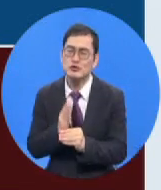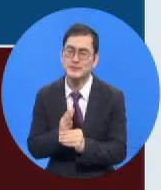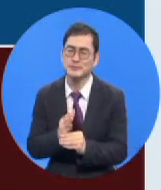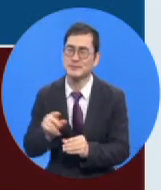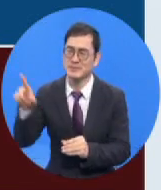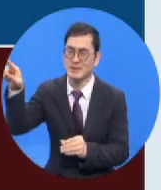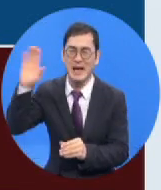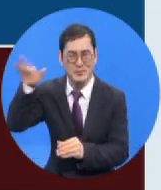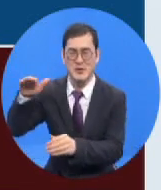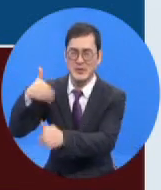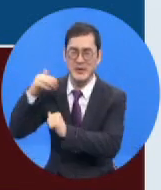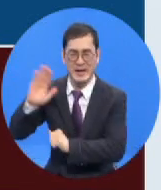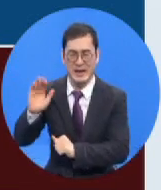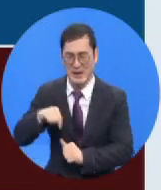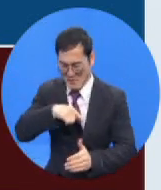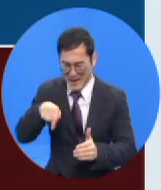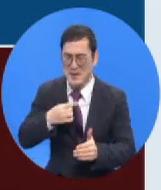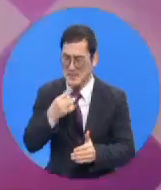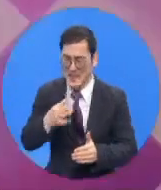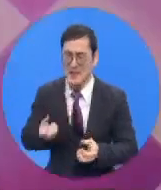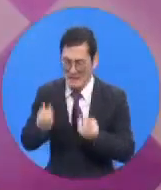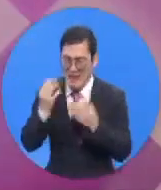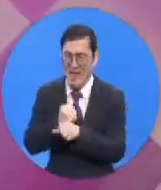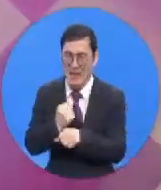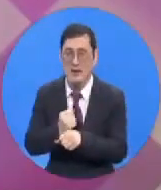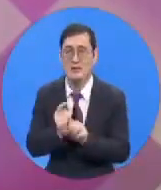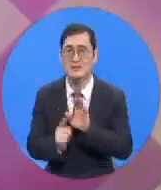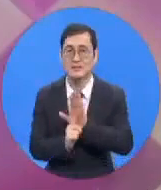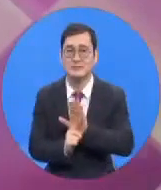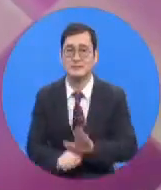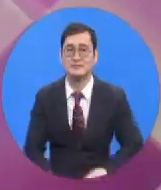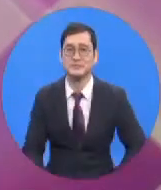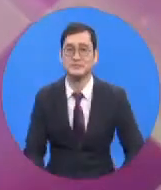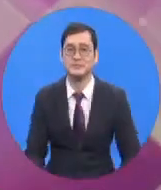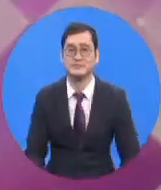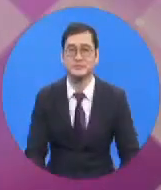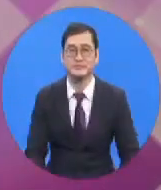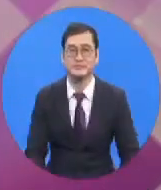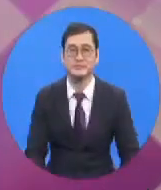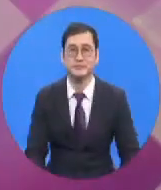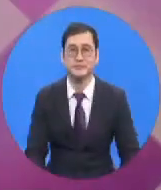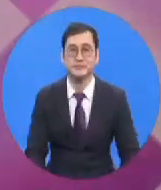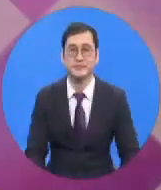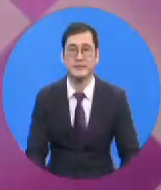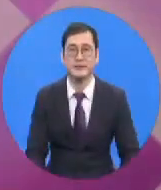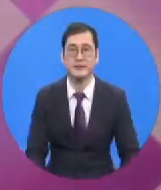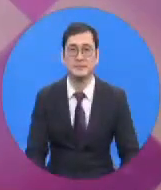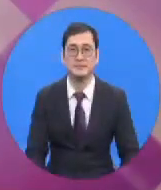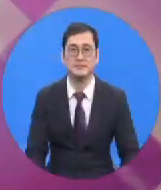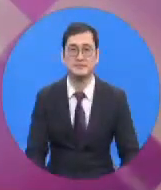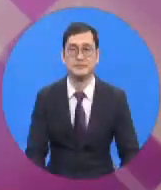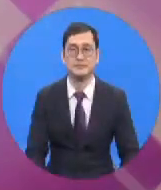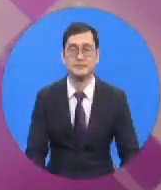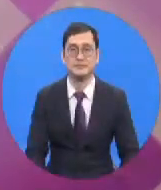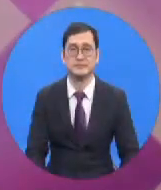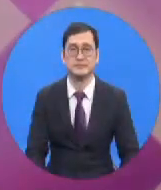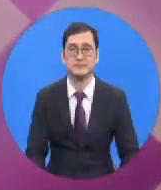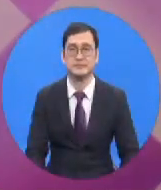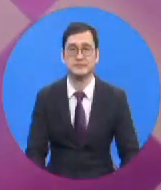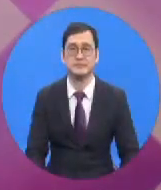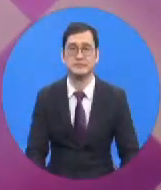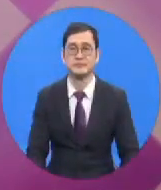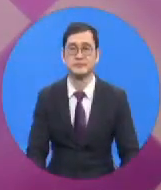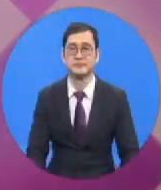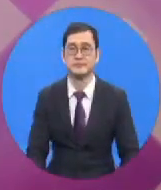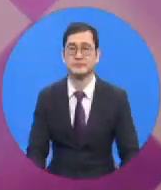지금 밝히고 있습니다. 결국 앞으로 안철수 대표와 그리고 금태섭 전 의원 등 당 밖에 있는 사람들과 어떻게